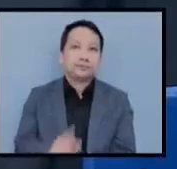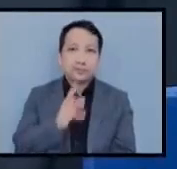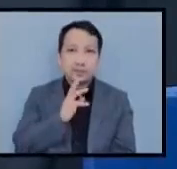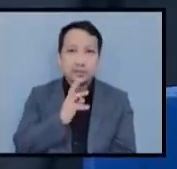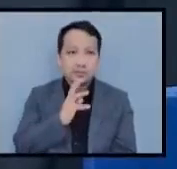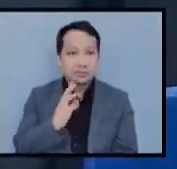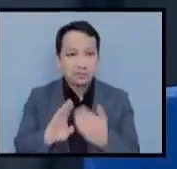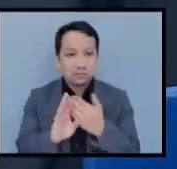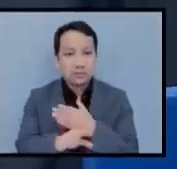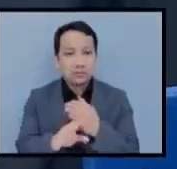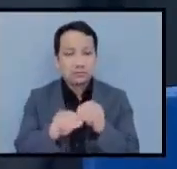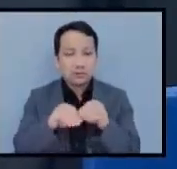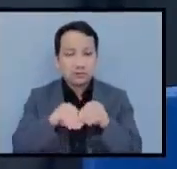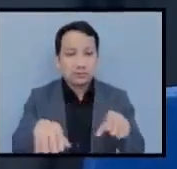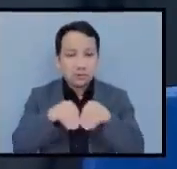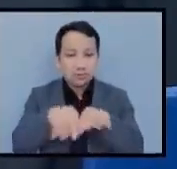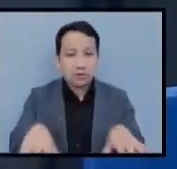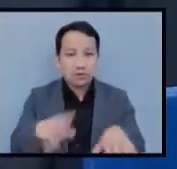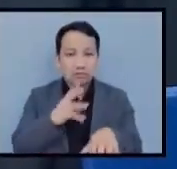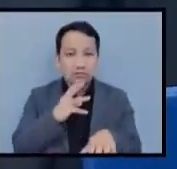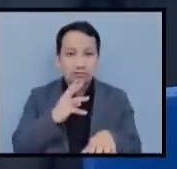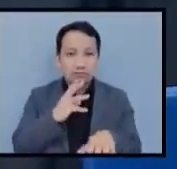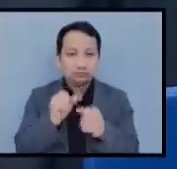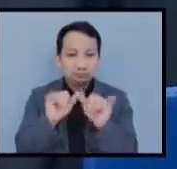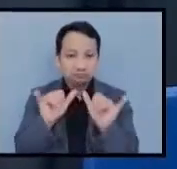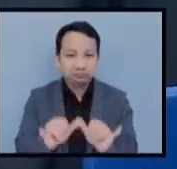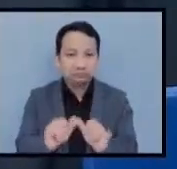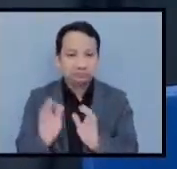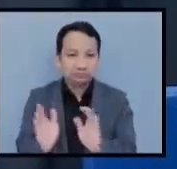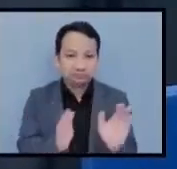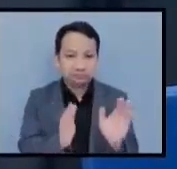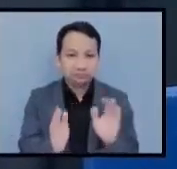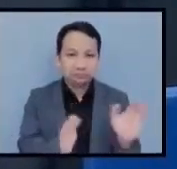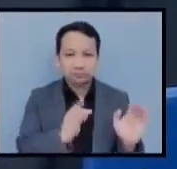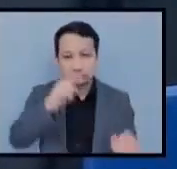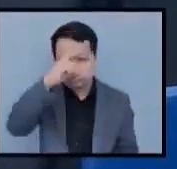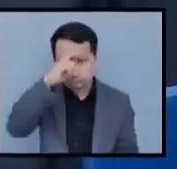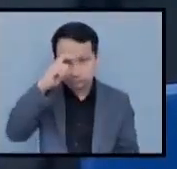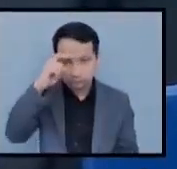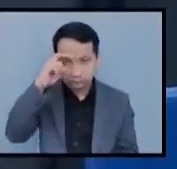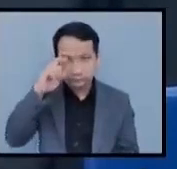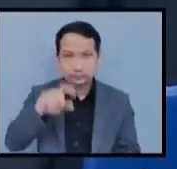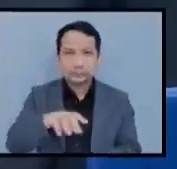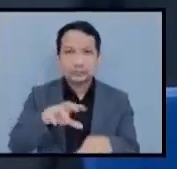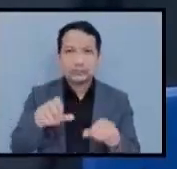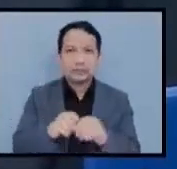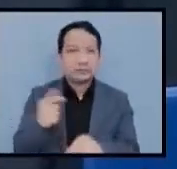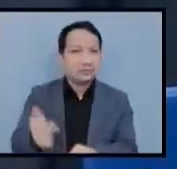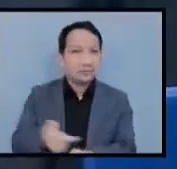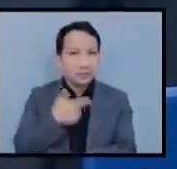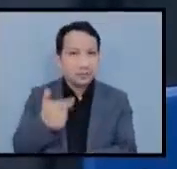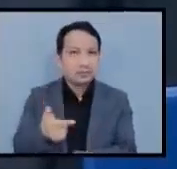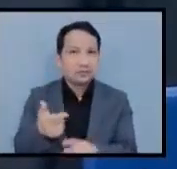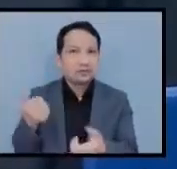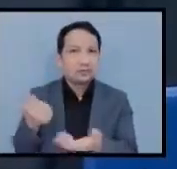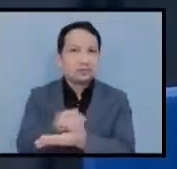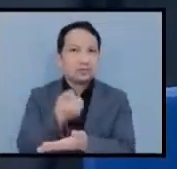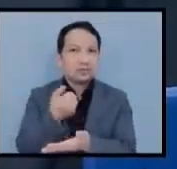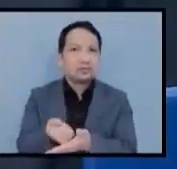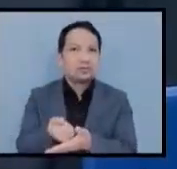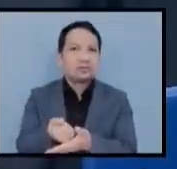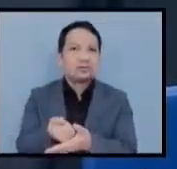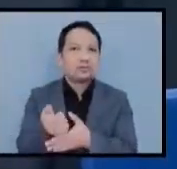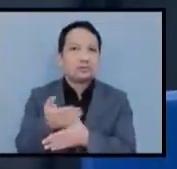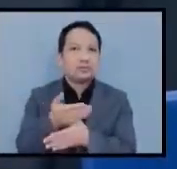system. So in preparation nga dun sa summer, pag pinatagal pa natin ito, sayang yung magiging contribution nito dun